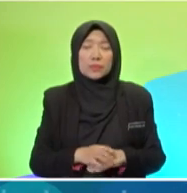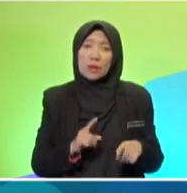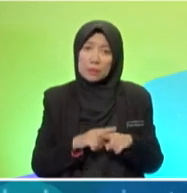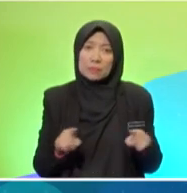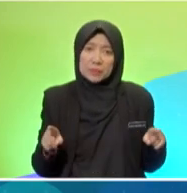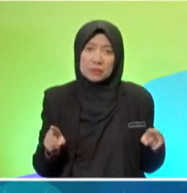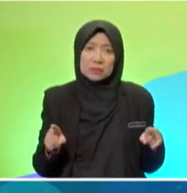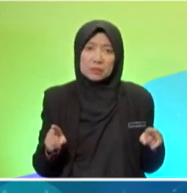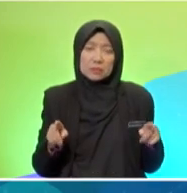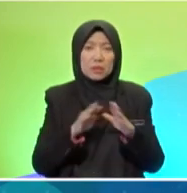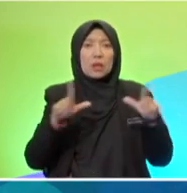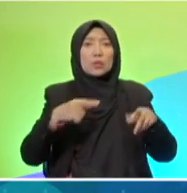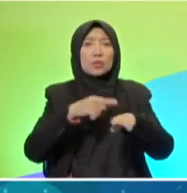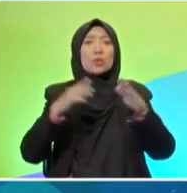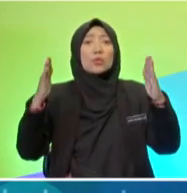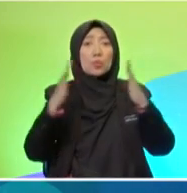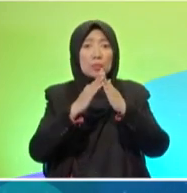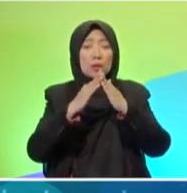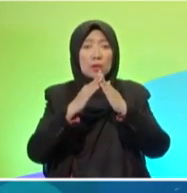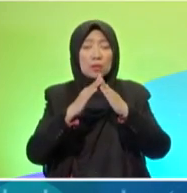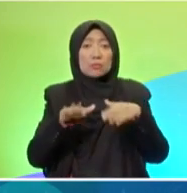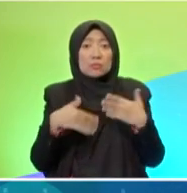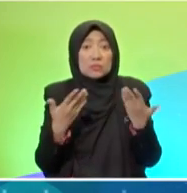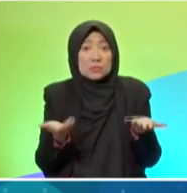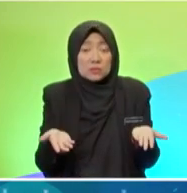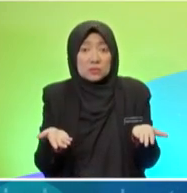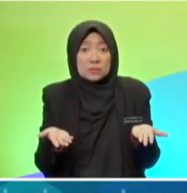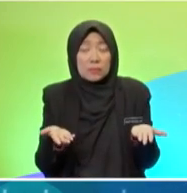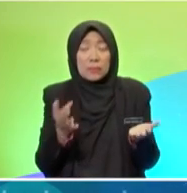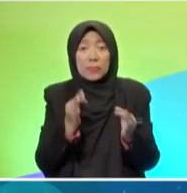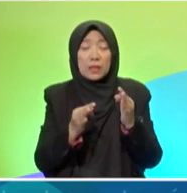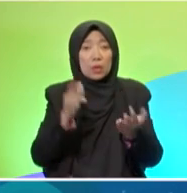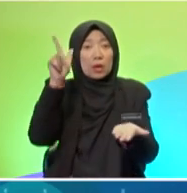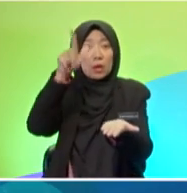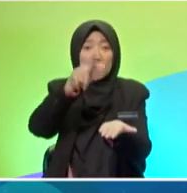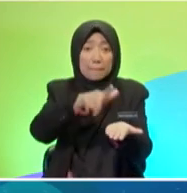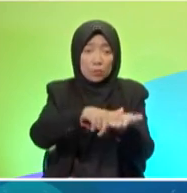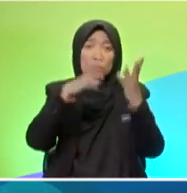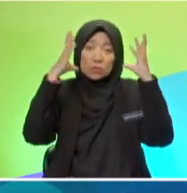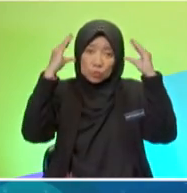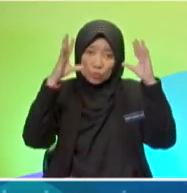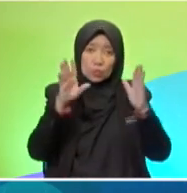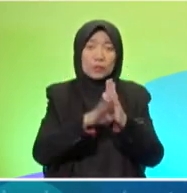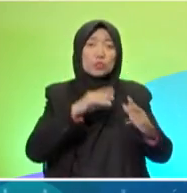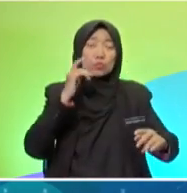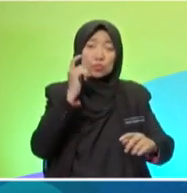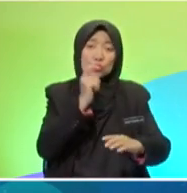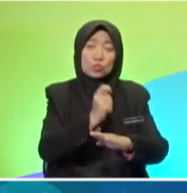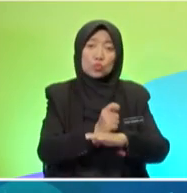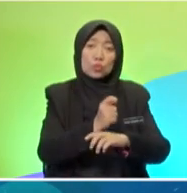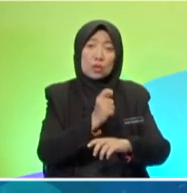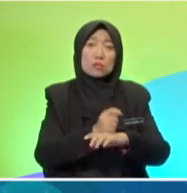situasi ini berlaku di rumah jadi kalau Simon katun lakukan kepada guru yang bertugas di sekolah